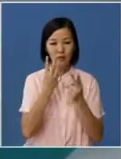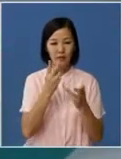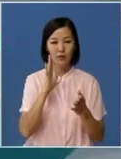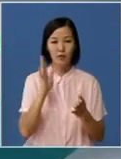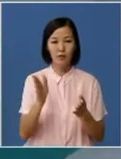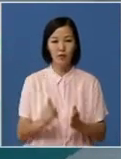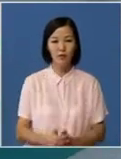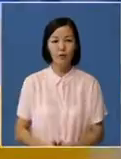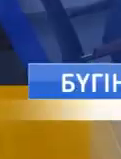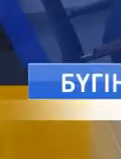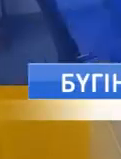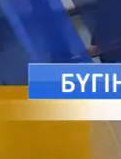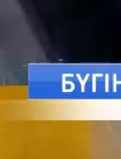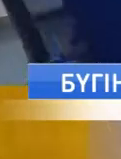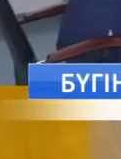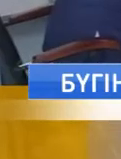хабарда көретінде.